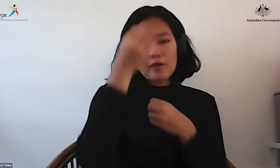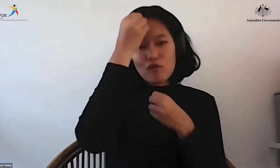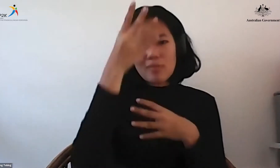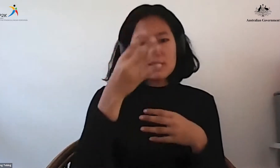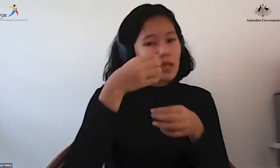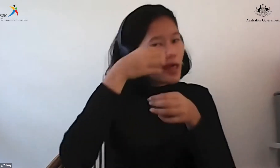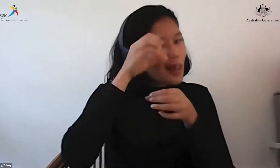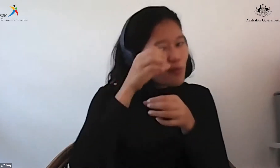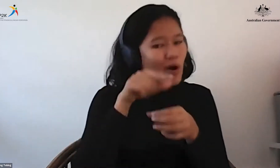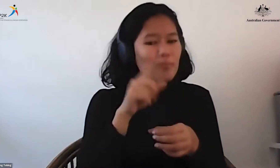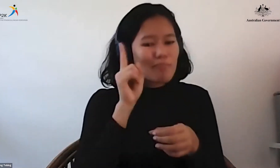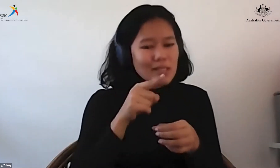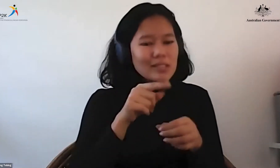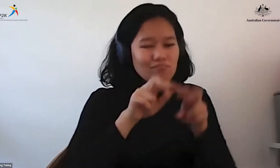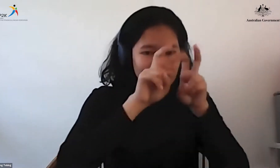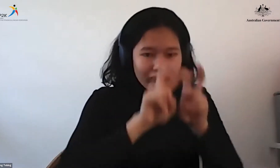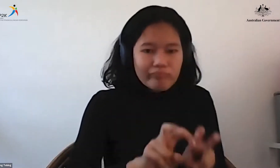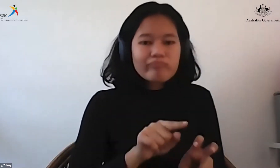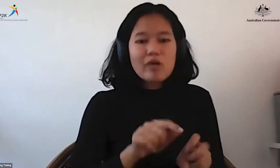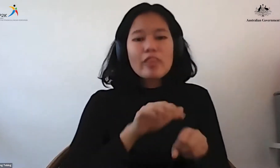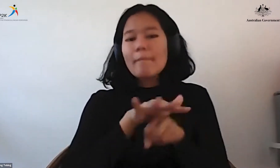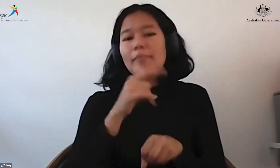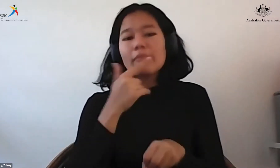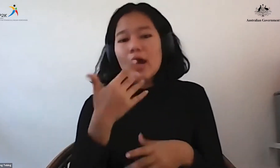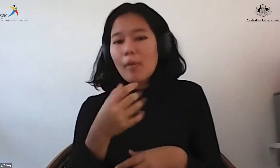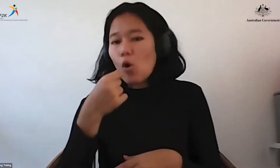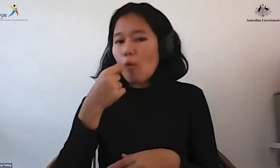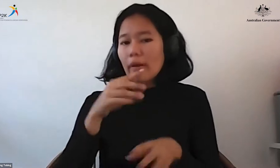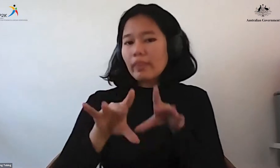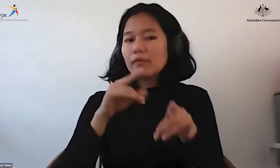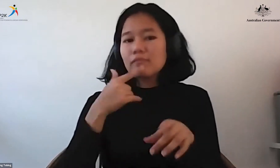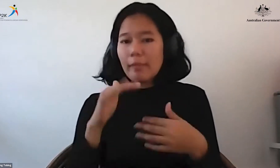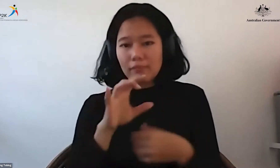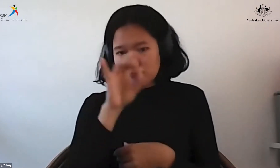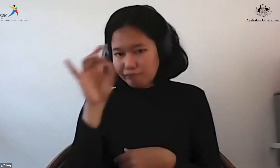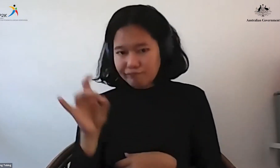apa dampaknya, lalu bagaimana alternatif untuk obat dan lain-lain, mungkin